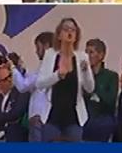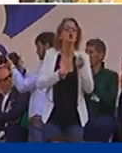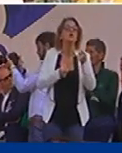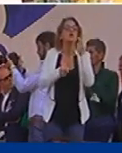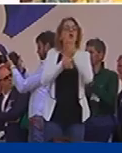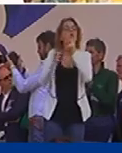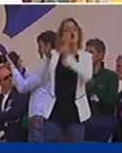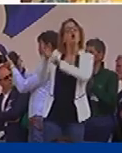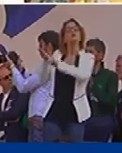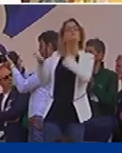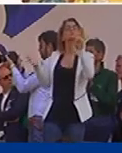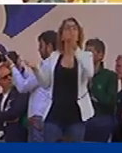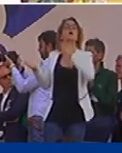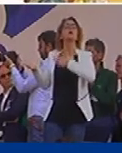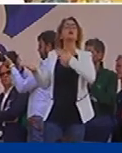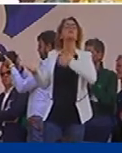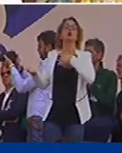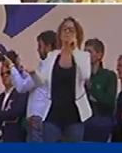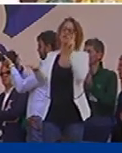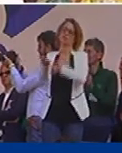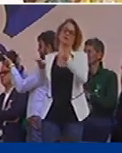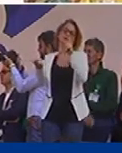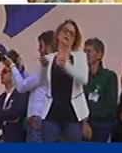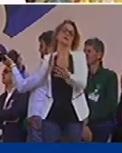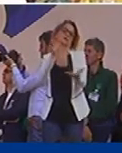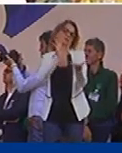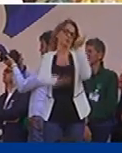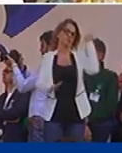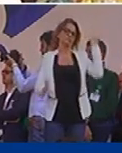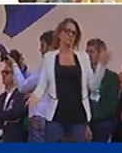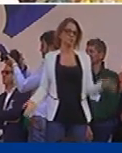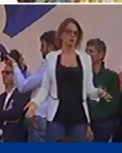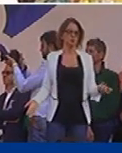i contributi per 40 anni è un diritto.